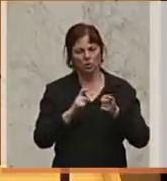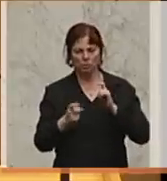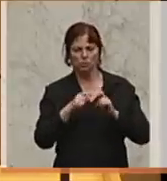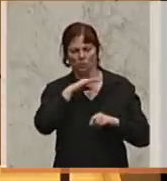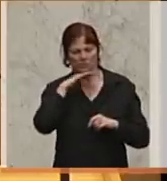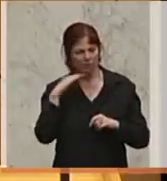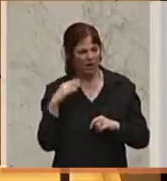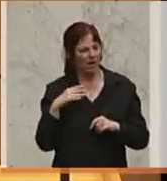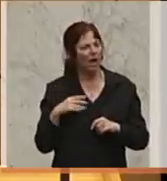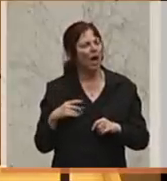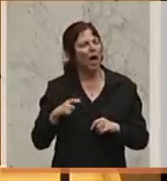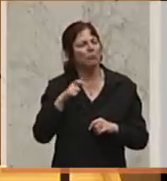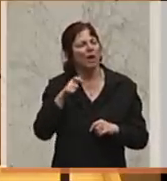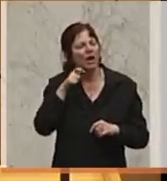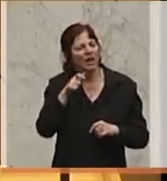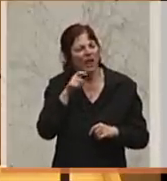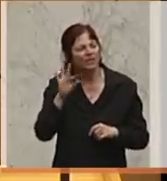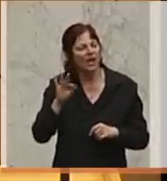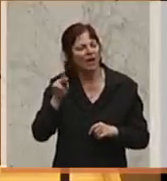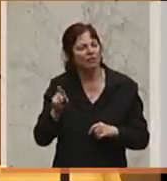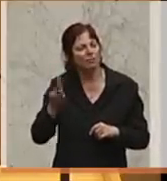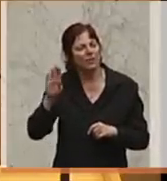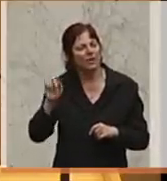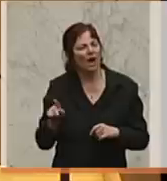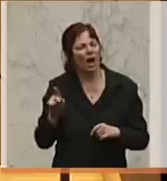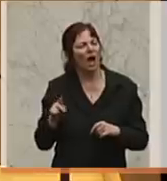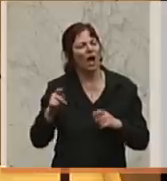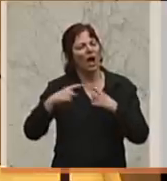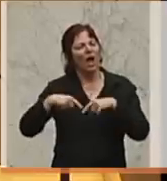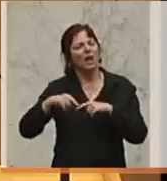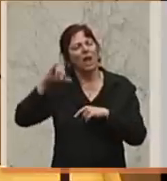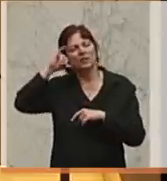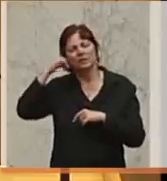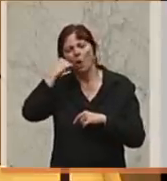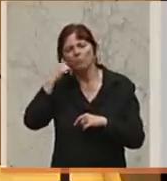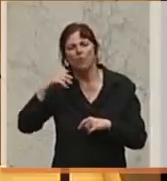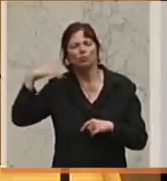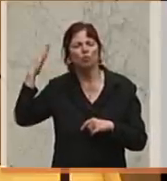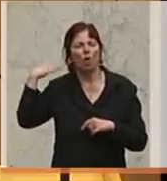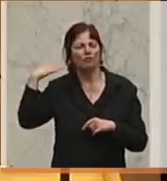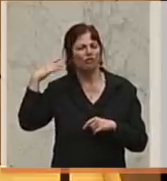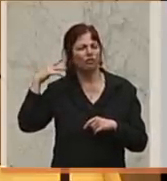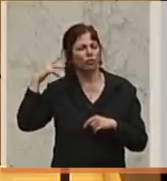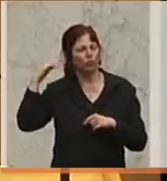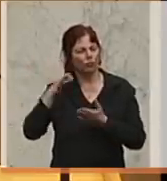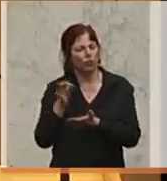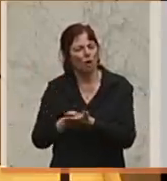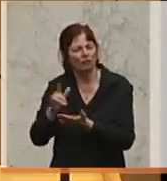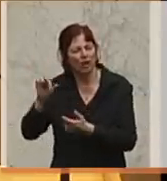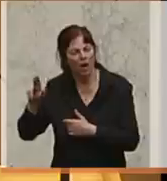Kärnten FPK-Landeshauptmann Dörfler riesige, ganzseitige Inserate in der Kronenzeitung schaltet, wo